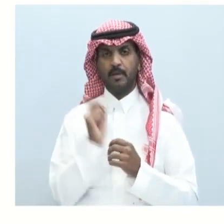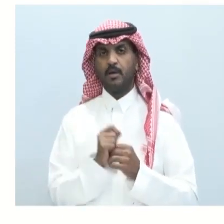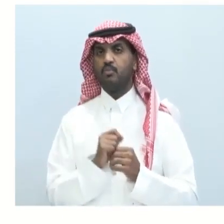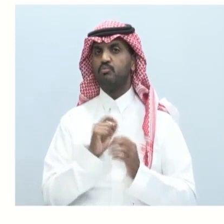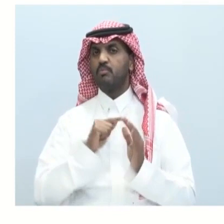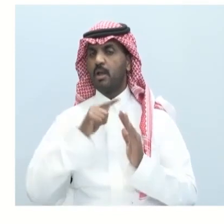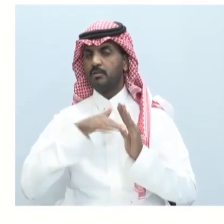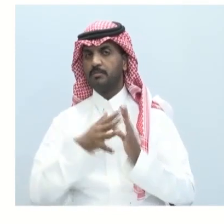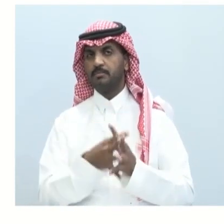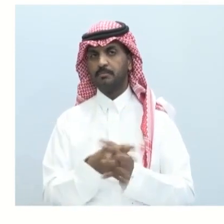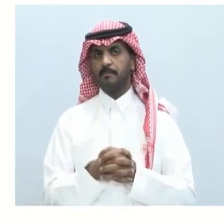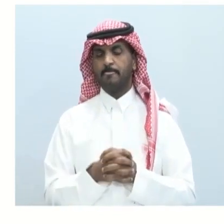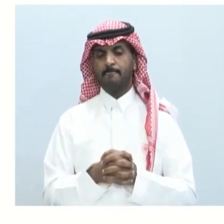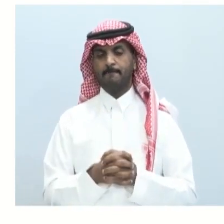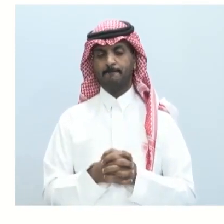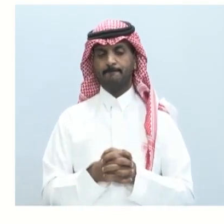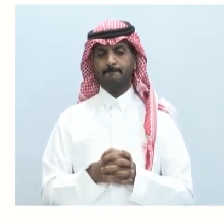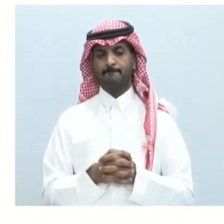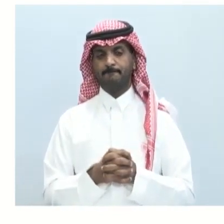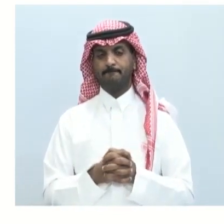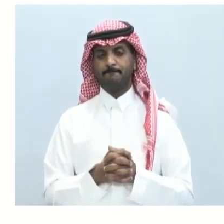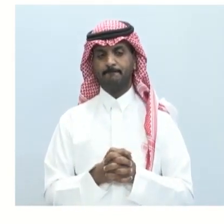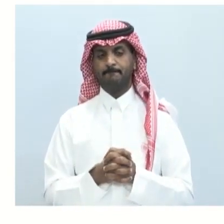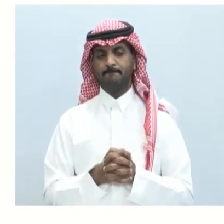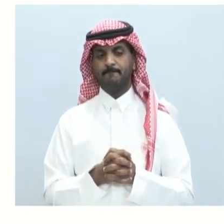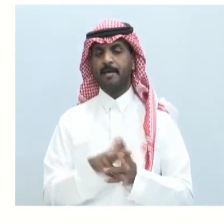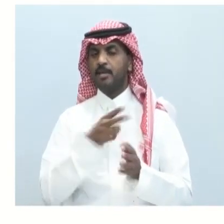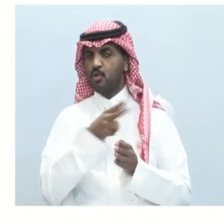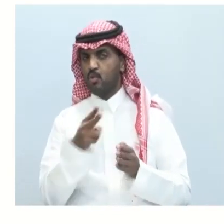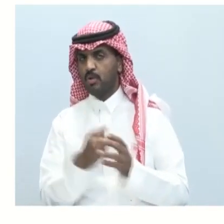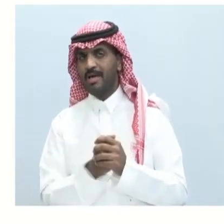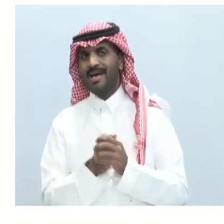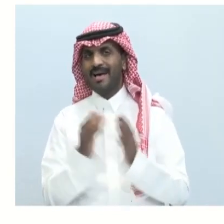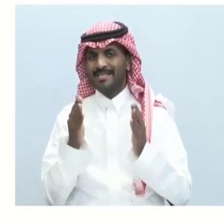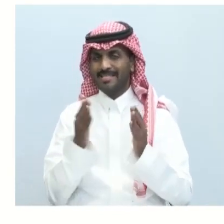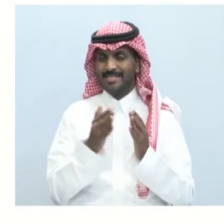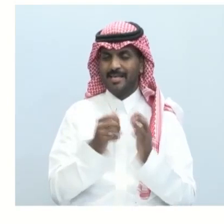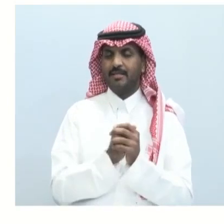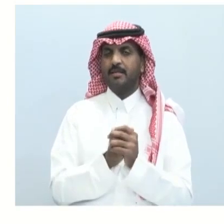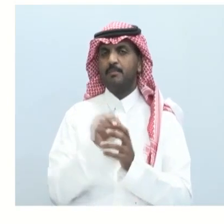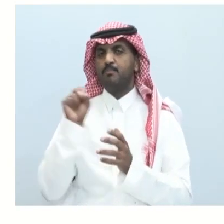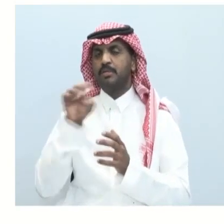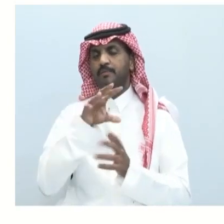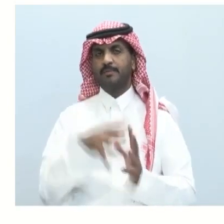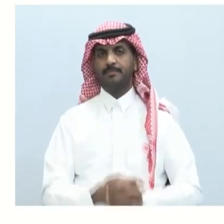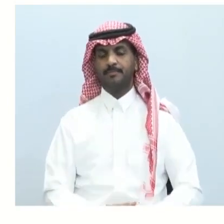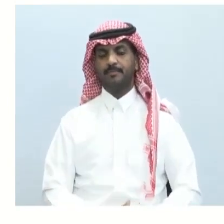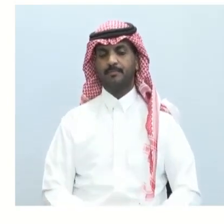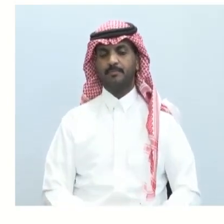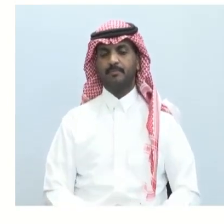في التصنيف ممتازين جدا اذا النوع هو اصغر المراتب التصنيفيه